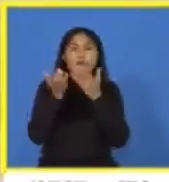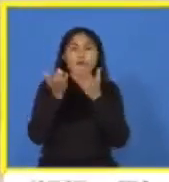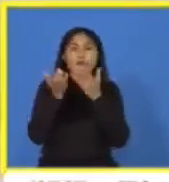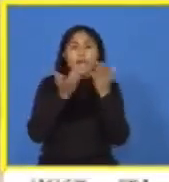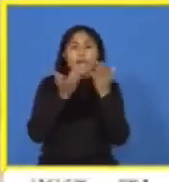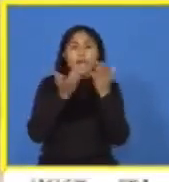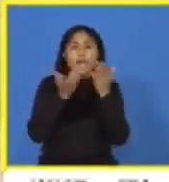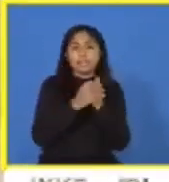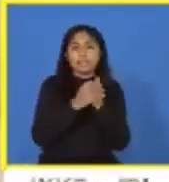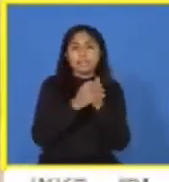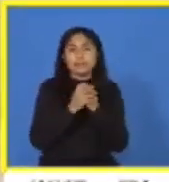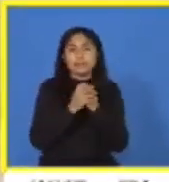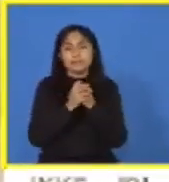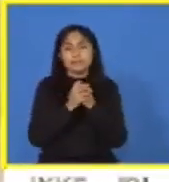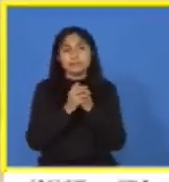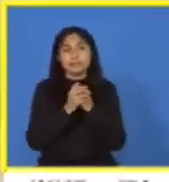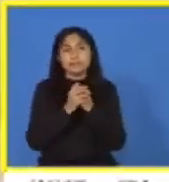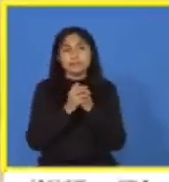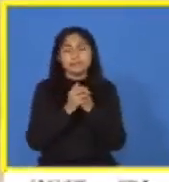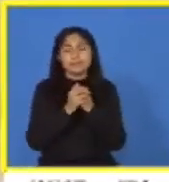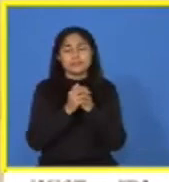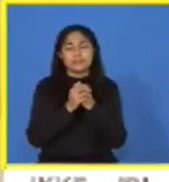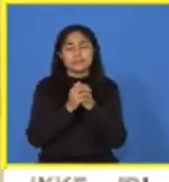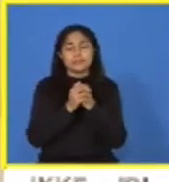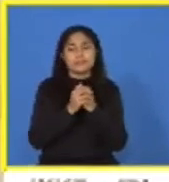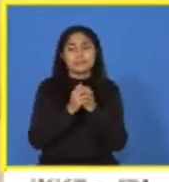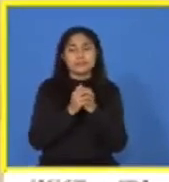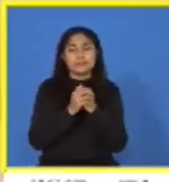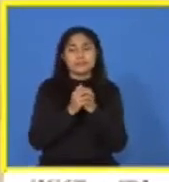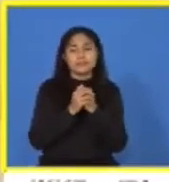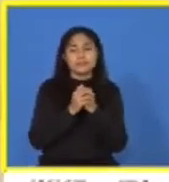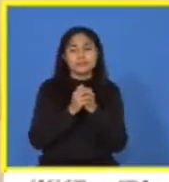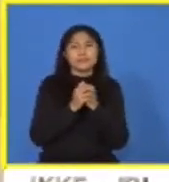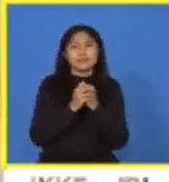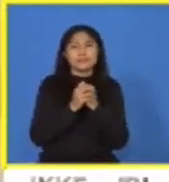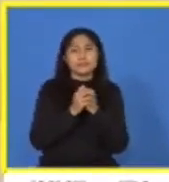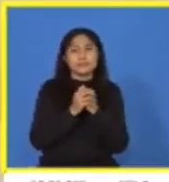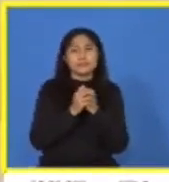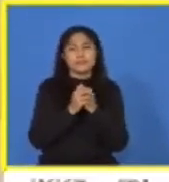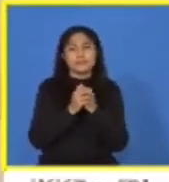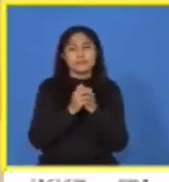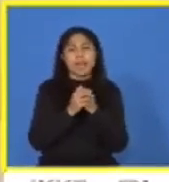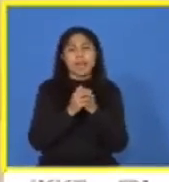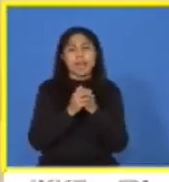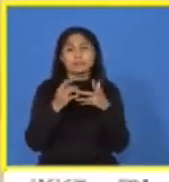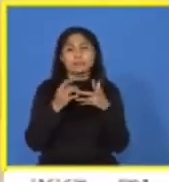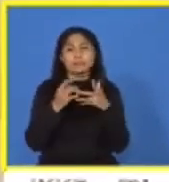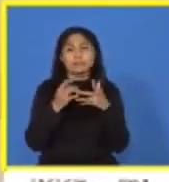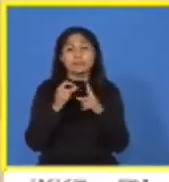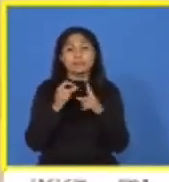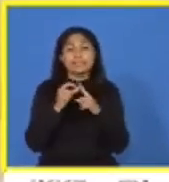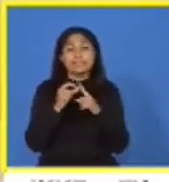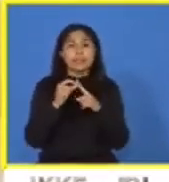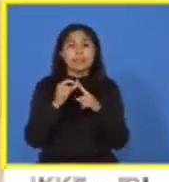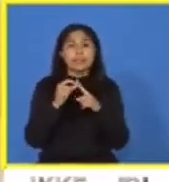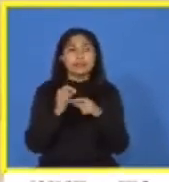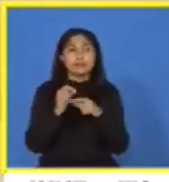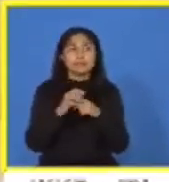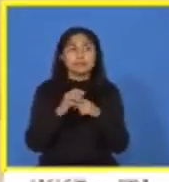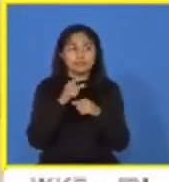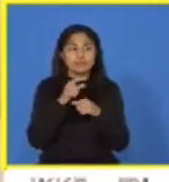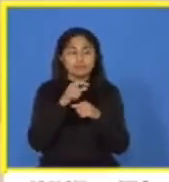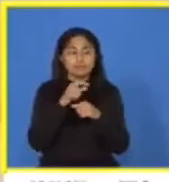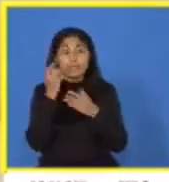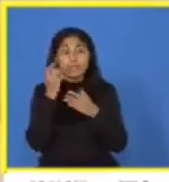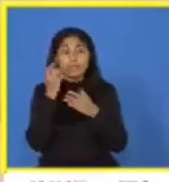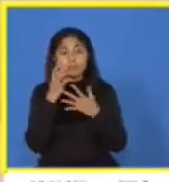Pelayanan pasien COVID-19 di rumah sakit. Apakah misalnya pasien yang masuk dengan gejala ringan, sedang